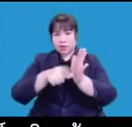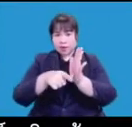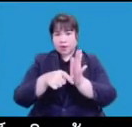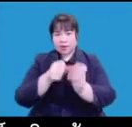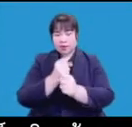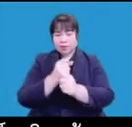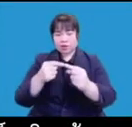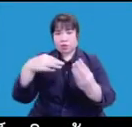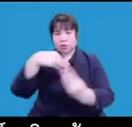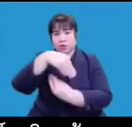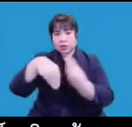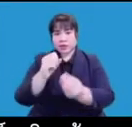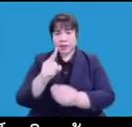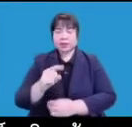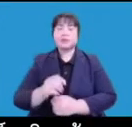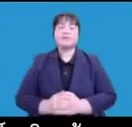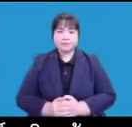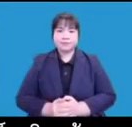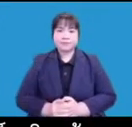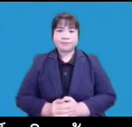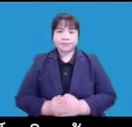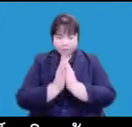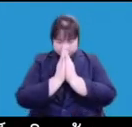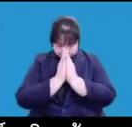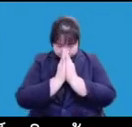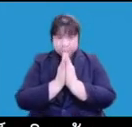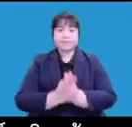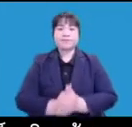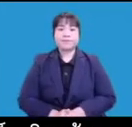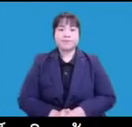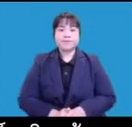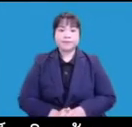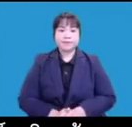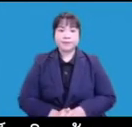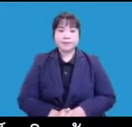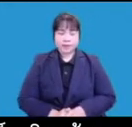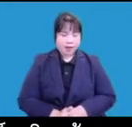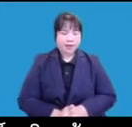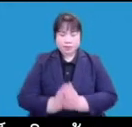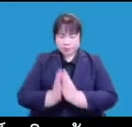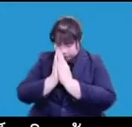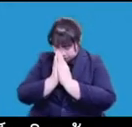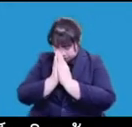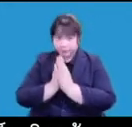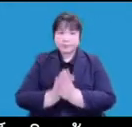จและสังคมแห่งชาติหรือสภาพัฒน์นะครับสวัสดีครับดร.วันฉัตรครับ ครับสวัสดีครับ